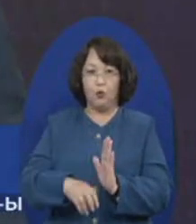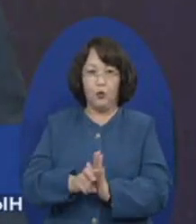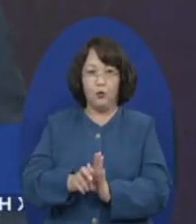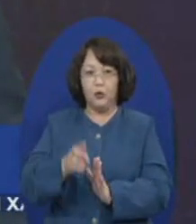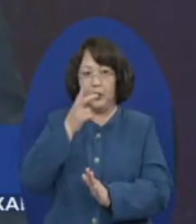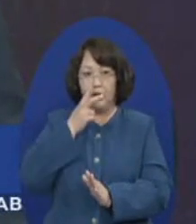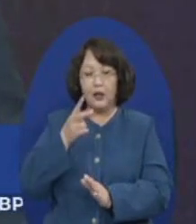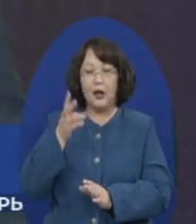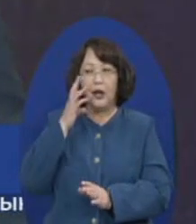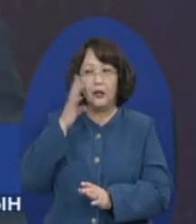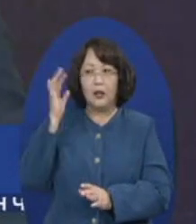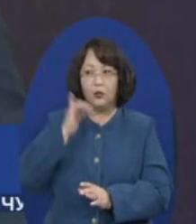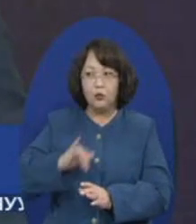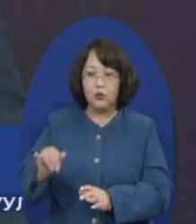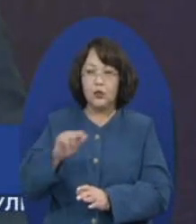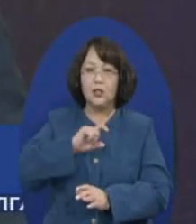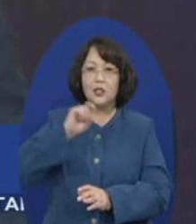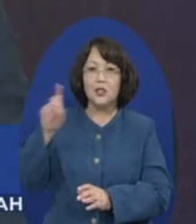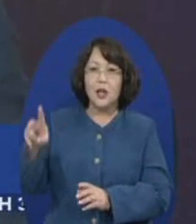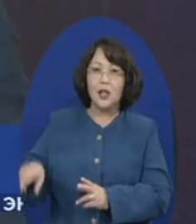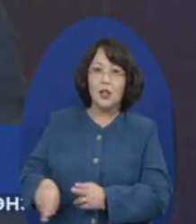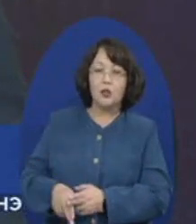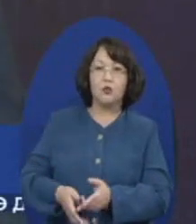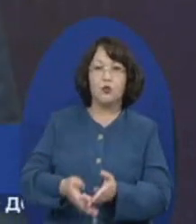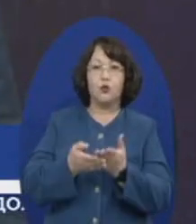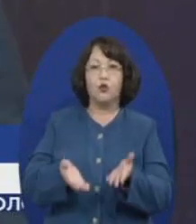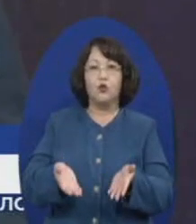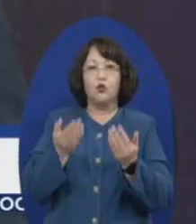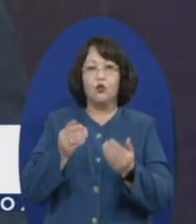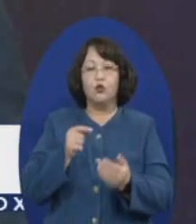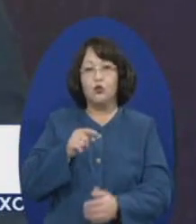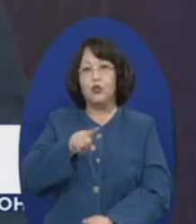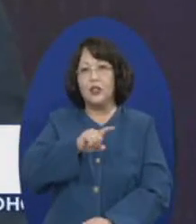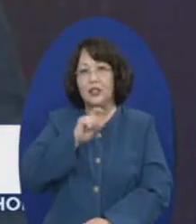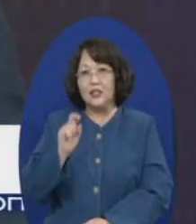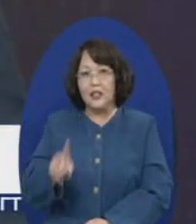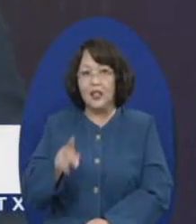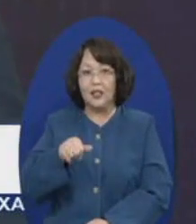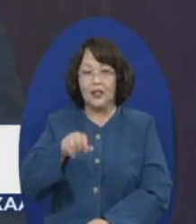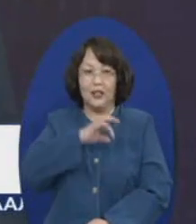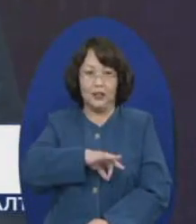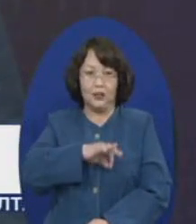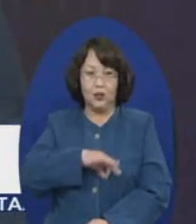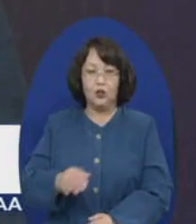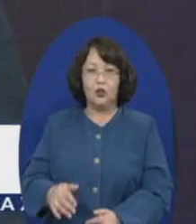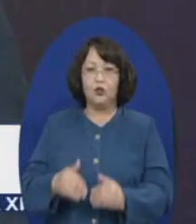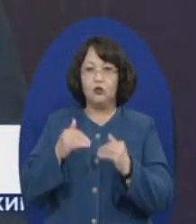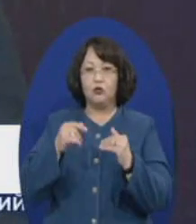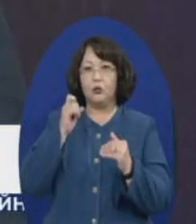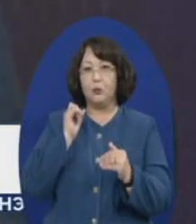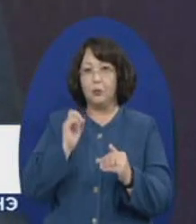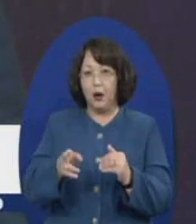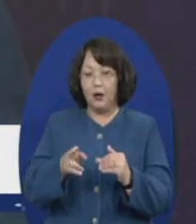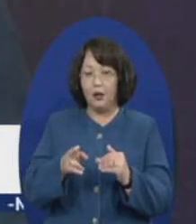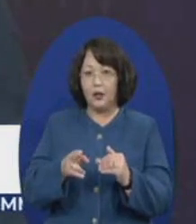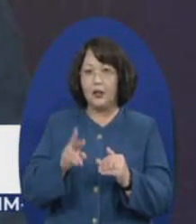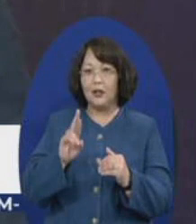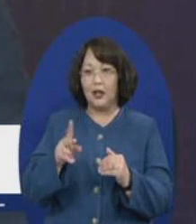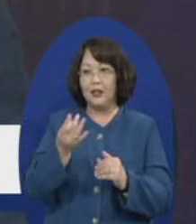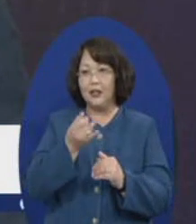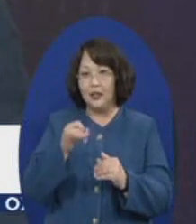мөн гадны одоо зээл тусламжийн одоо хөнгөлөлттэй зээлүүдийг энд одоо ашиглая. Хөгжлийн банк бол одоо